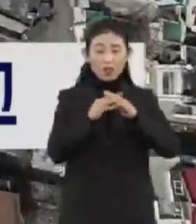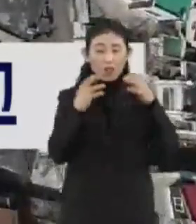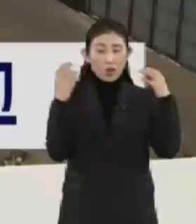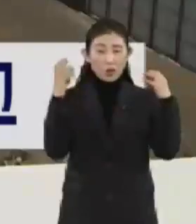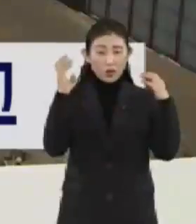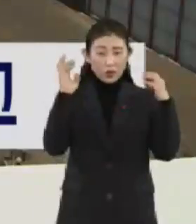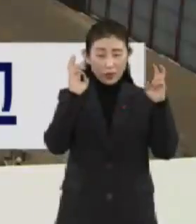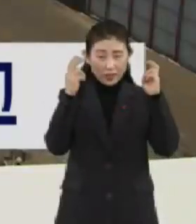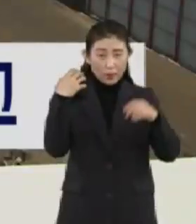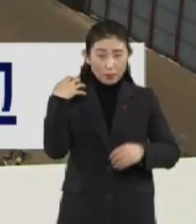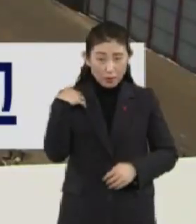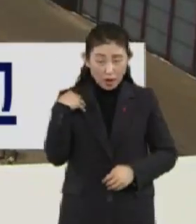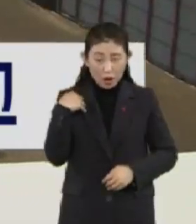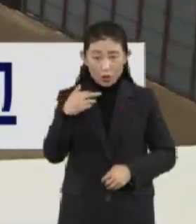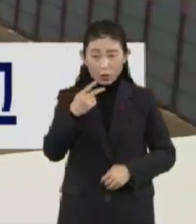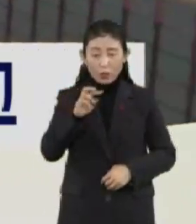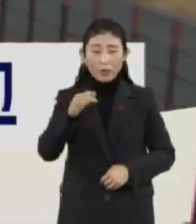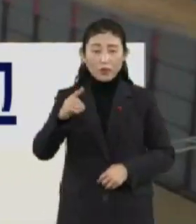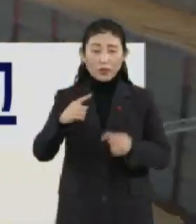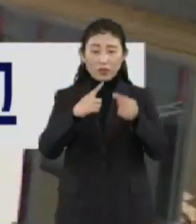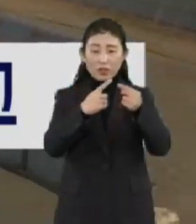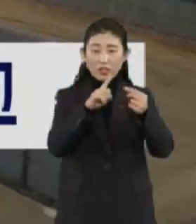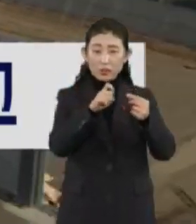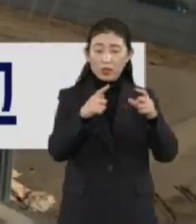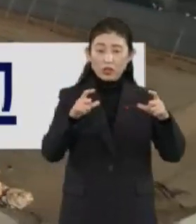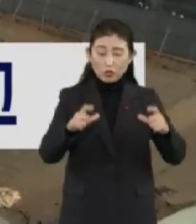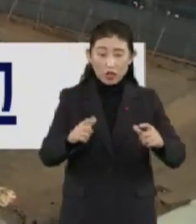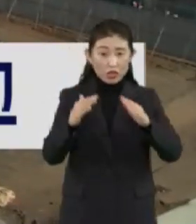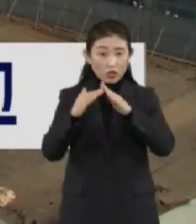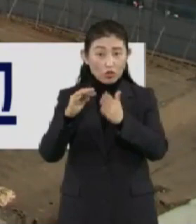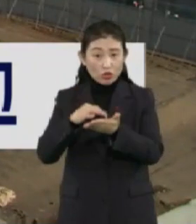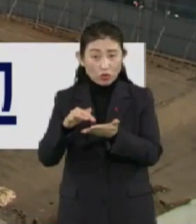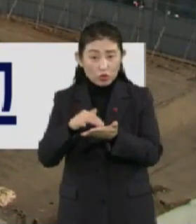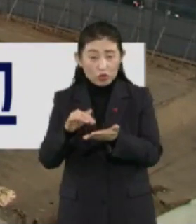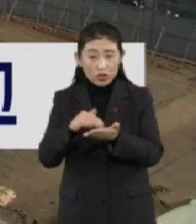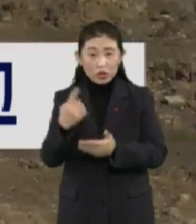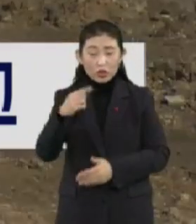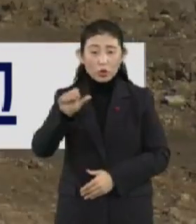대전에서는 호방건설이 시공하는 도마변동 11구역 재개발단지가